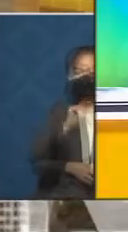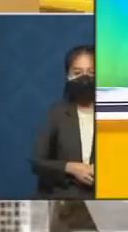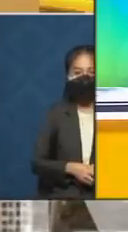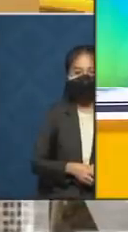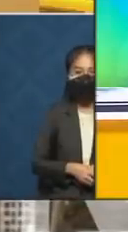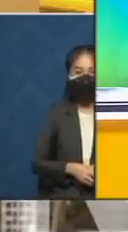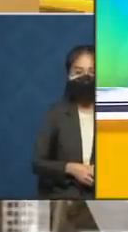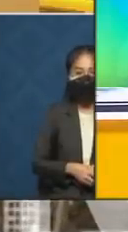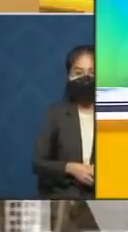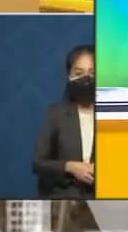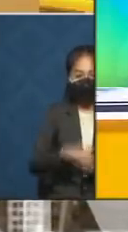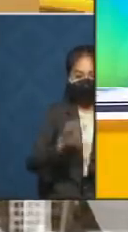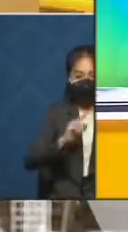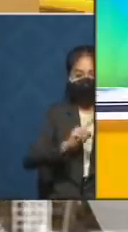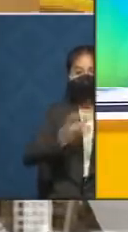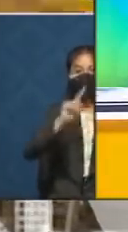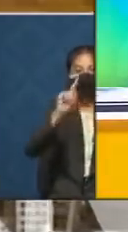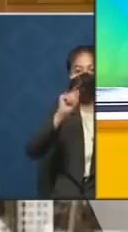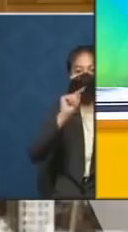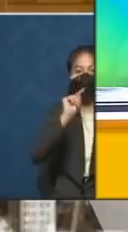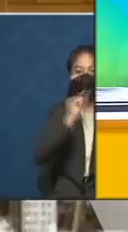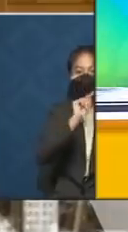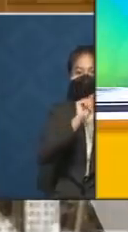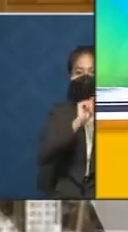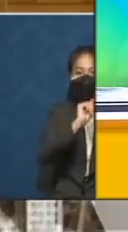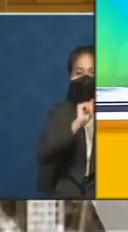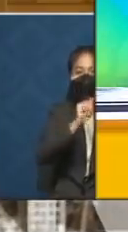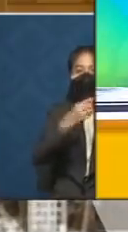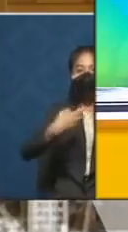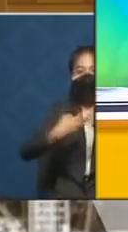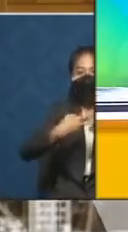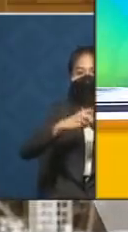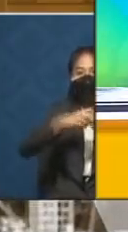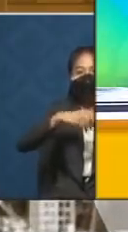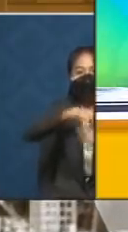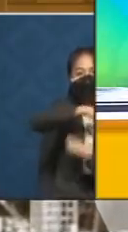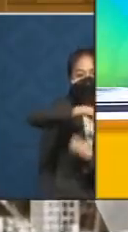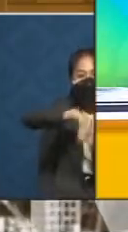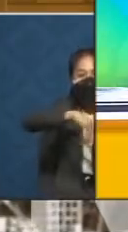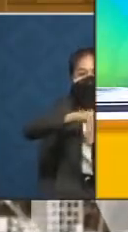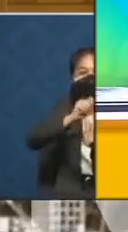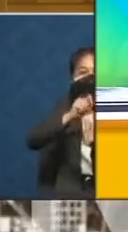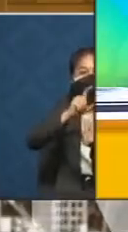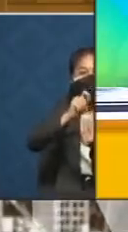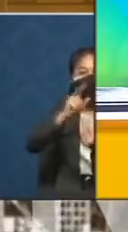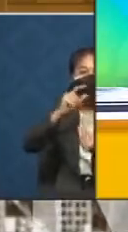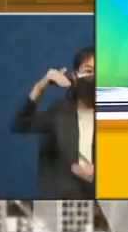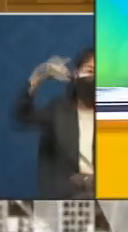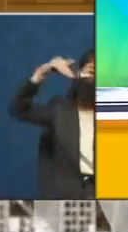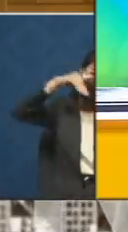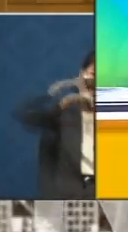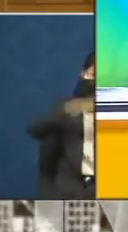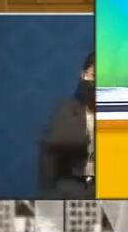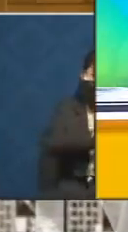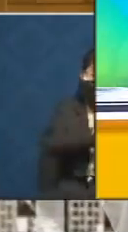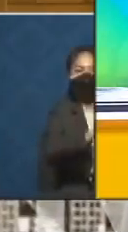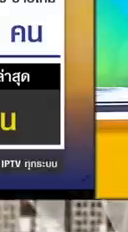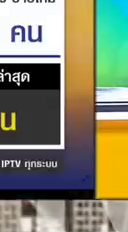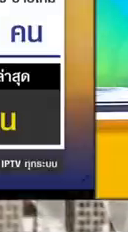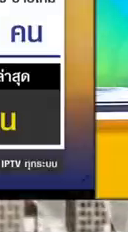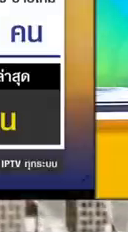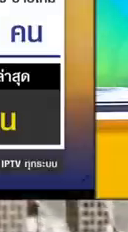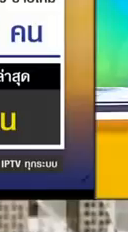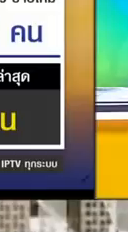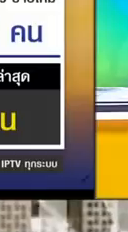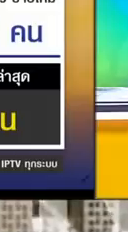นะถ้าฟังดูนะ ค่ะ ทีนี้เอาข้อที่จริงมาพูดกันเอาตัวเลขล่าสุดวันนี้เลยนะฮะการแก้ปัญหาโควิ